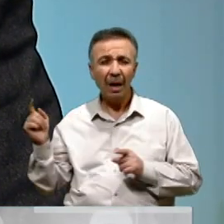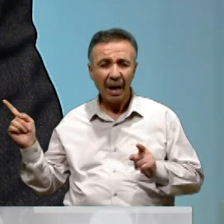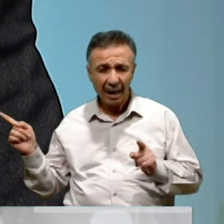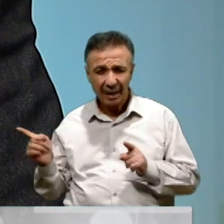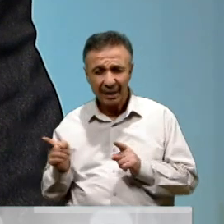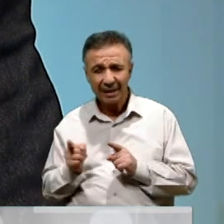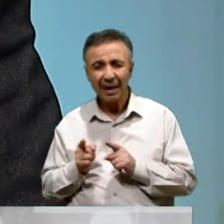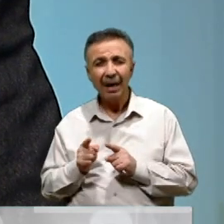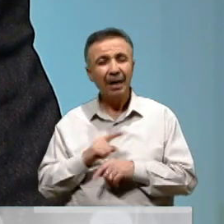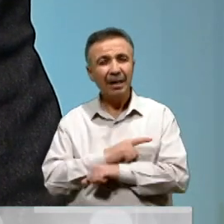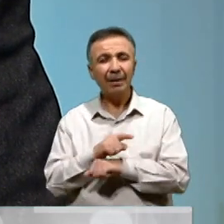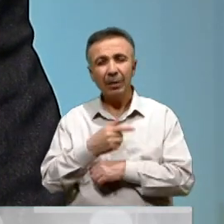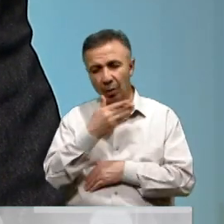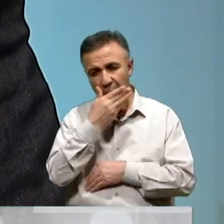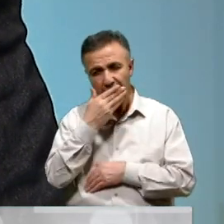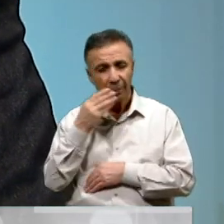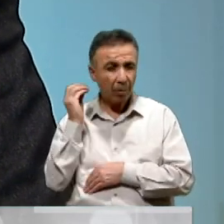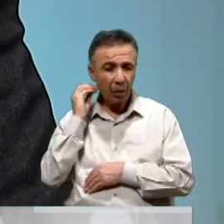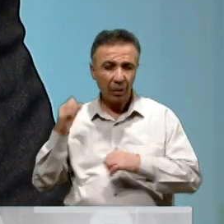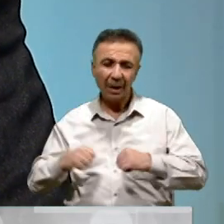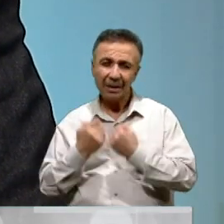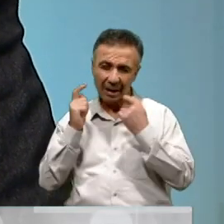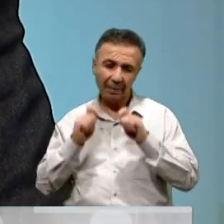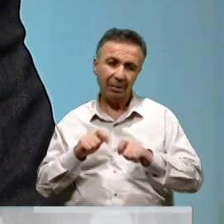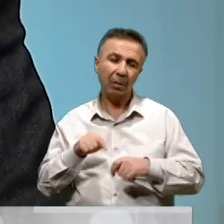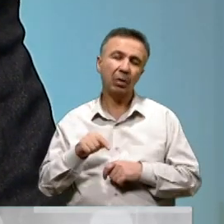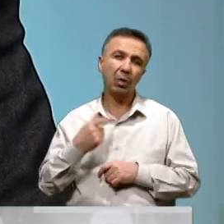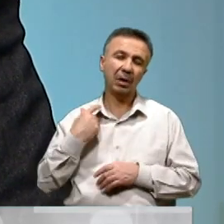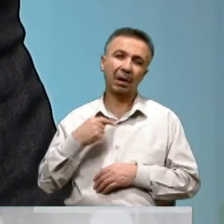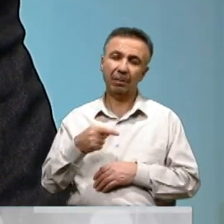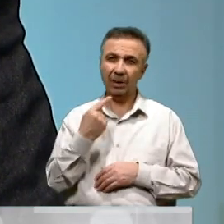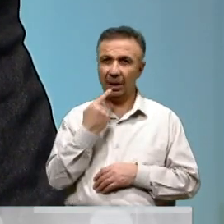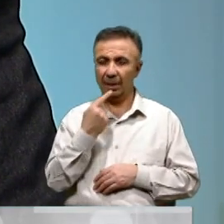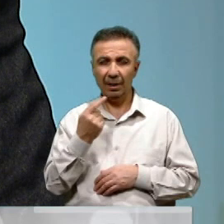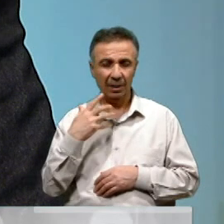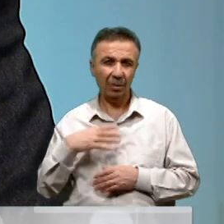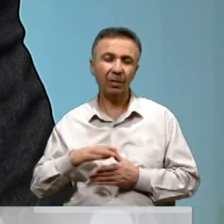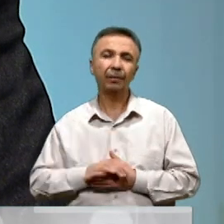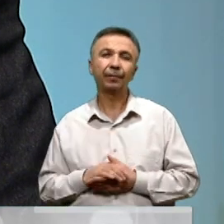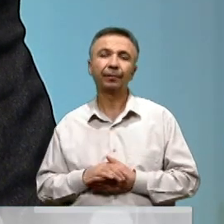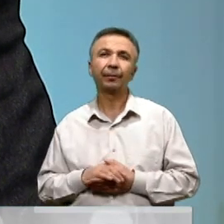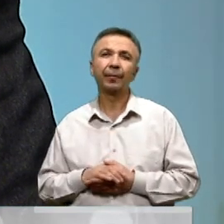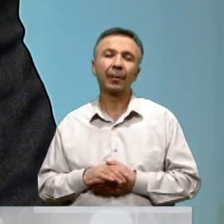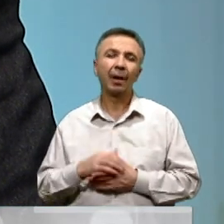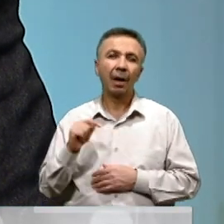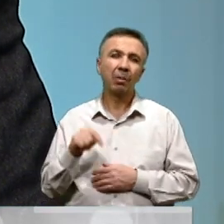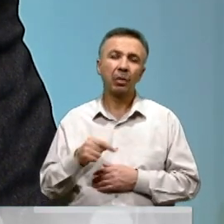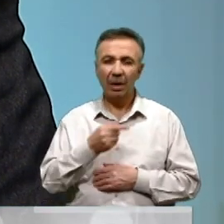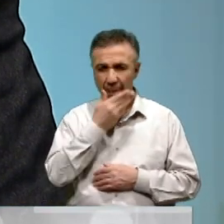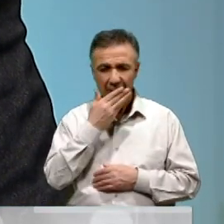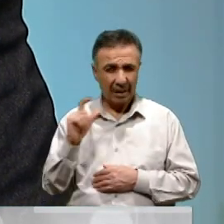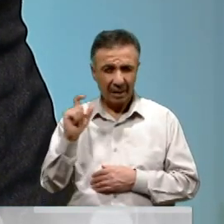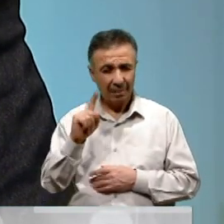zamanda orucunu kaza etsin. Ama ben burada özellikle bir şey söylemek istiyorum. Buyurun. Kardeşlerimize. Buyurun. Bugün Ramazan'ın